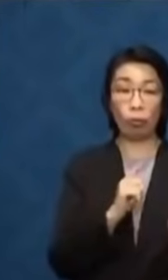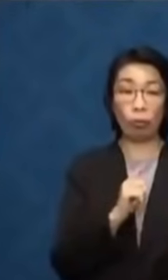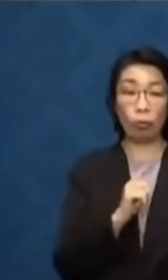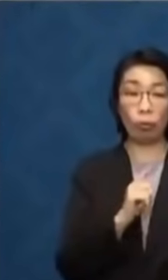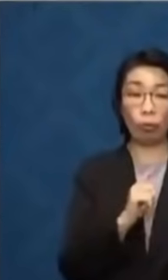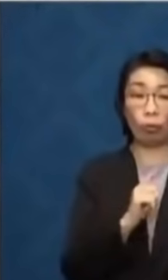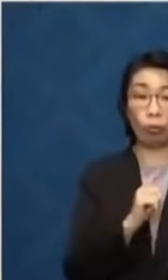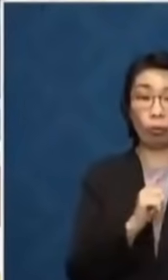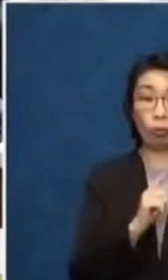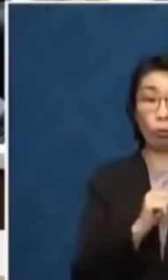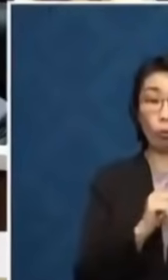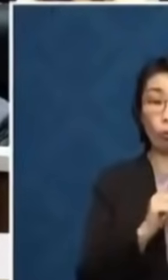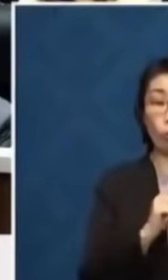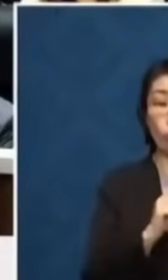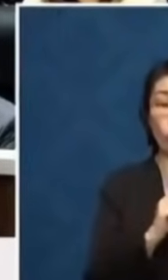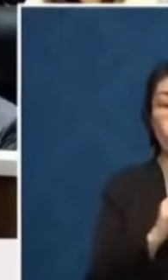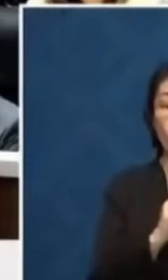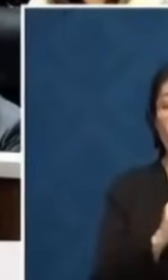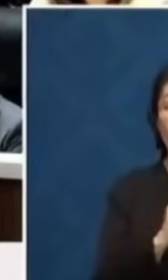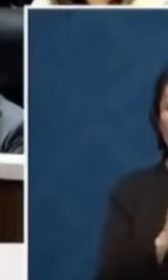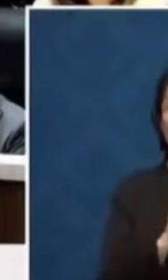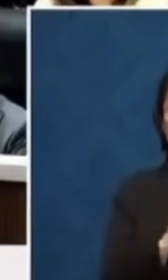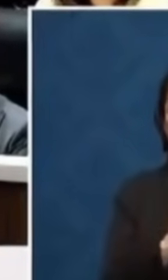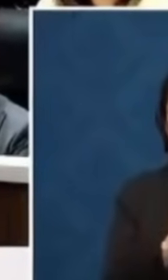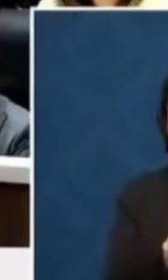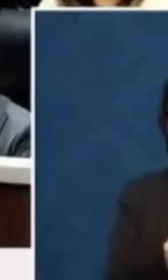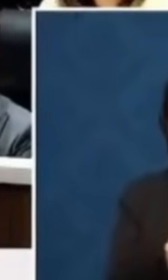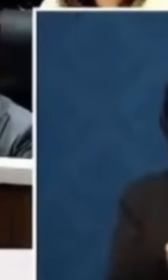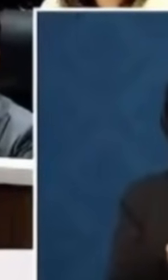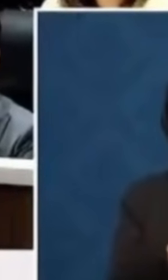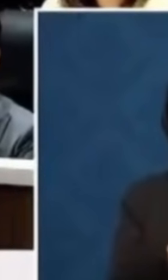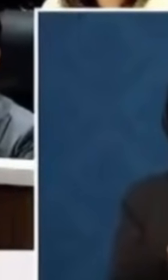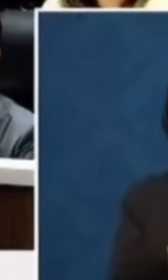ทวีหนี้สินกลัวอะไรกันนักกันหนา